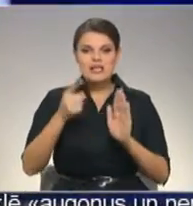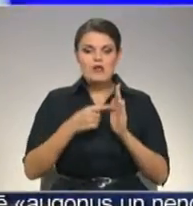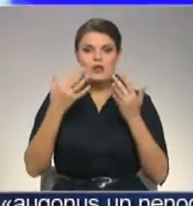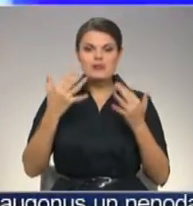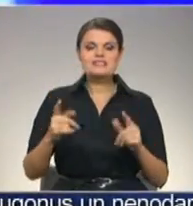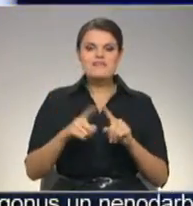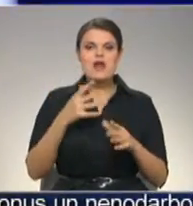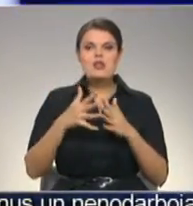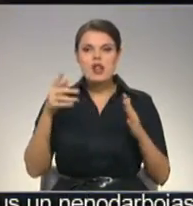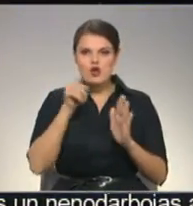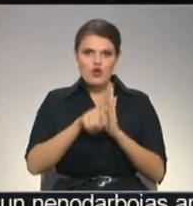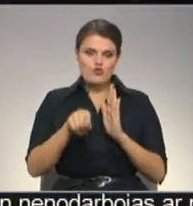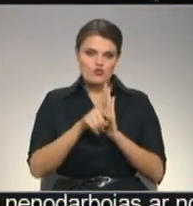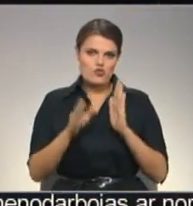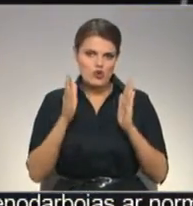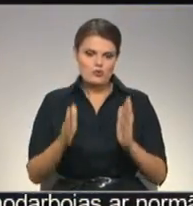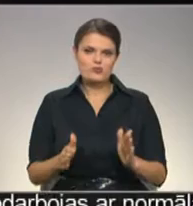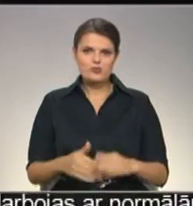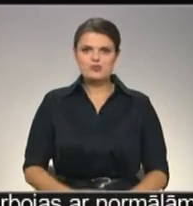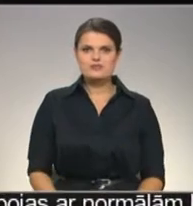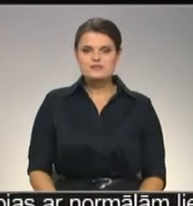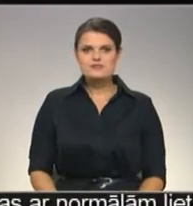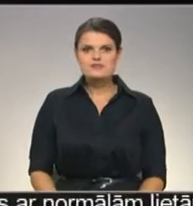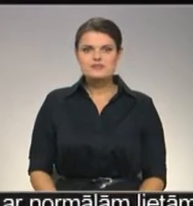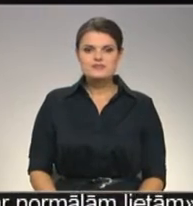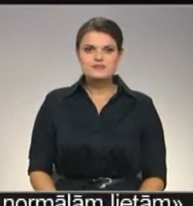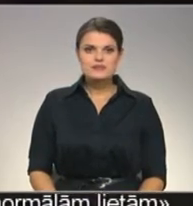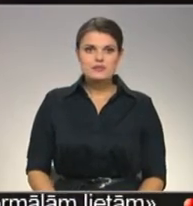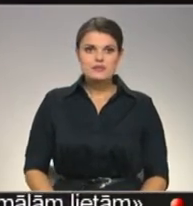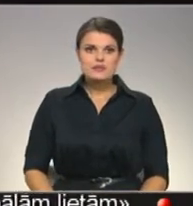lielāku reidu skaitu. Ausma Sprukta, Roberts Kalniņš, Latgales reģionālā televīzija.